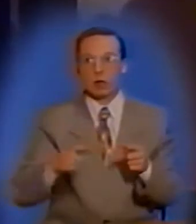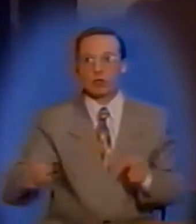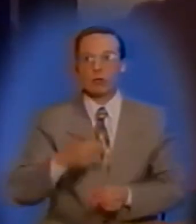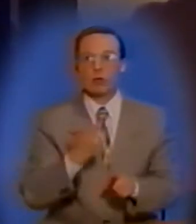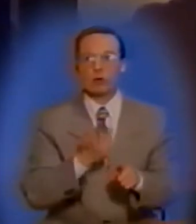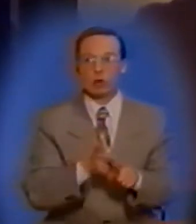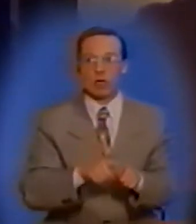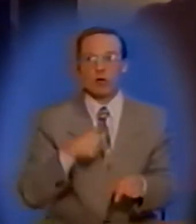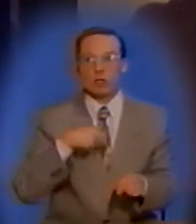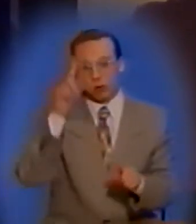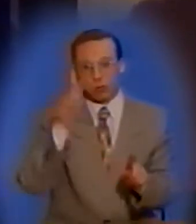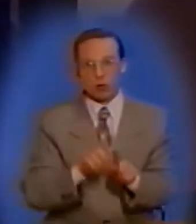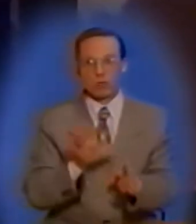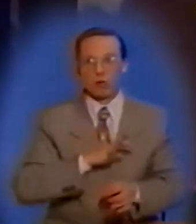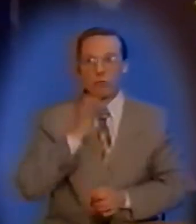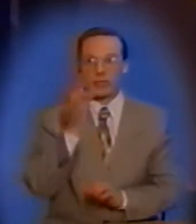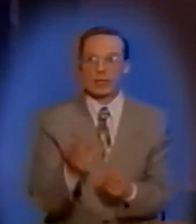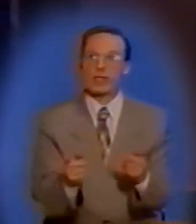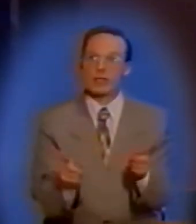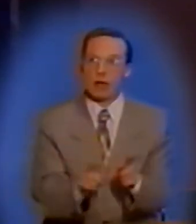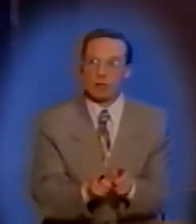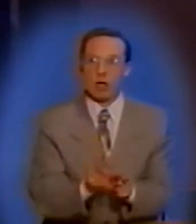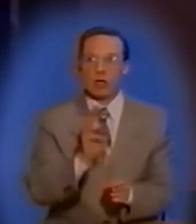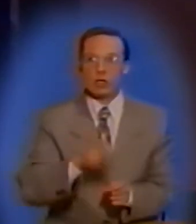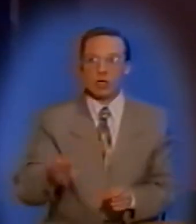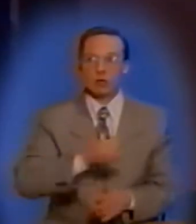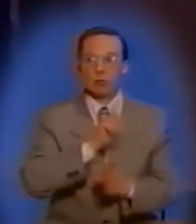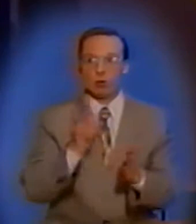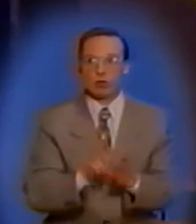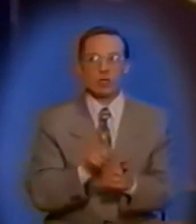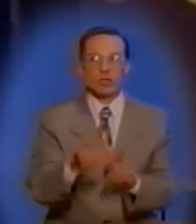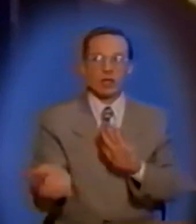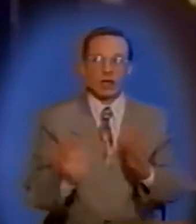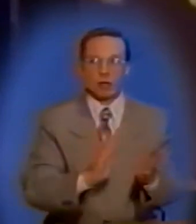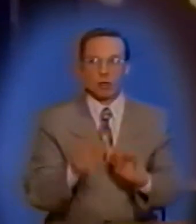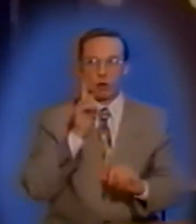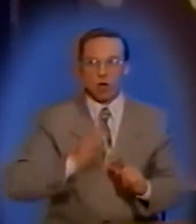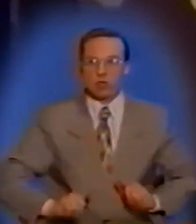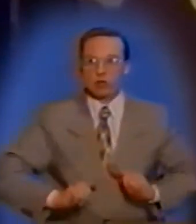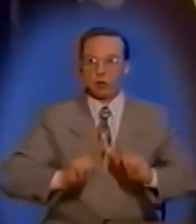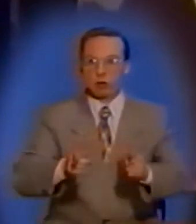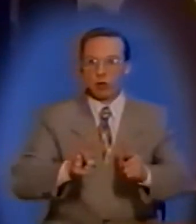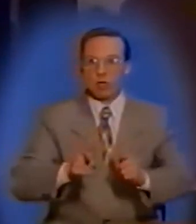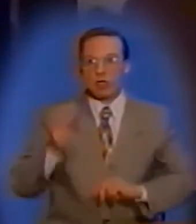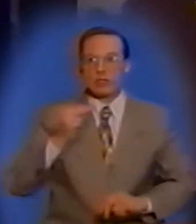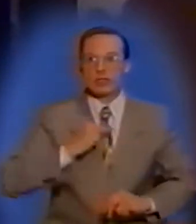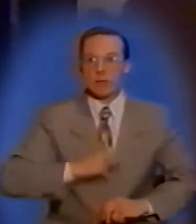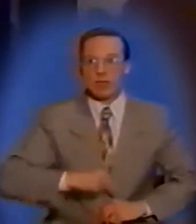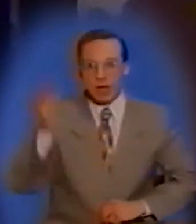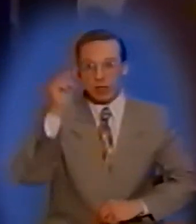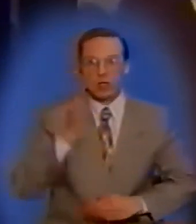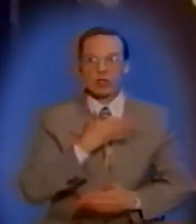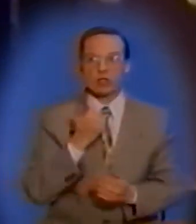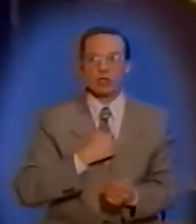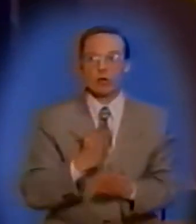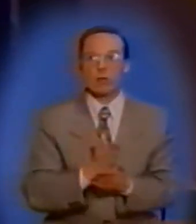mano brolis buvo pasakęs tai, kad būtent dėl to jis nelabai norėjo, kad aš stočiau į seminariją, būtent vien dėl to, kad aš neturėjau patirties.